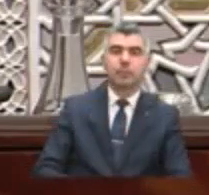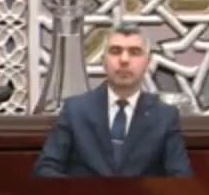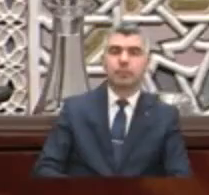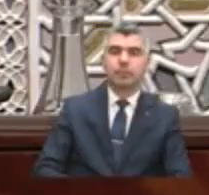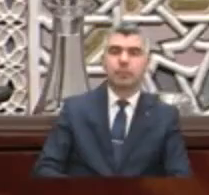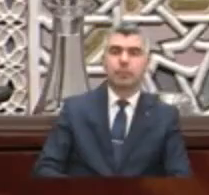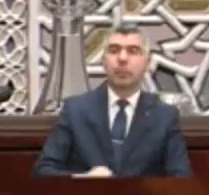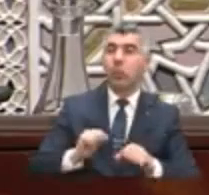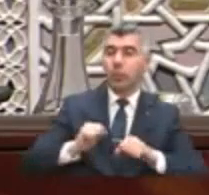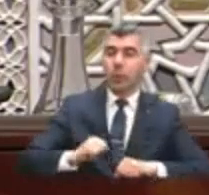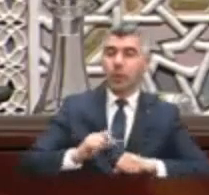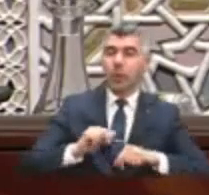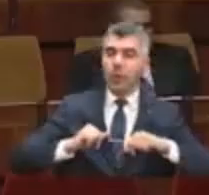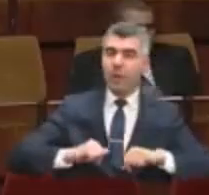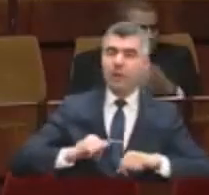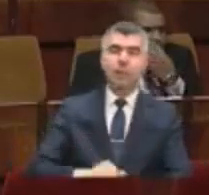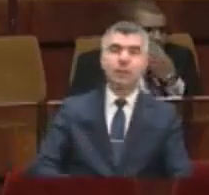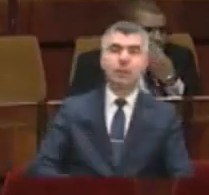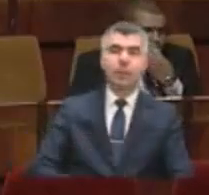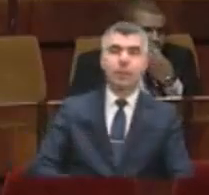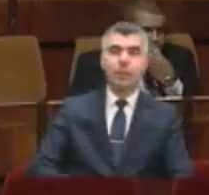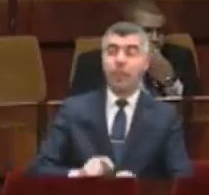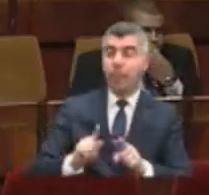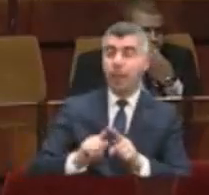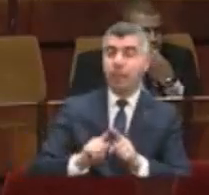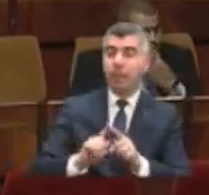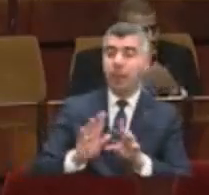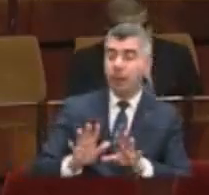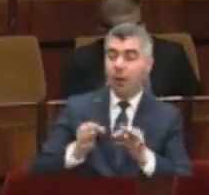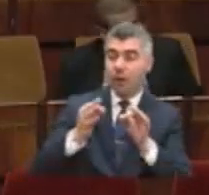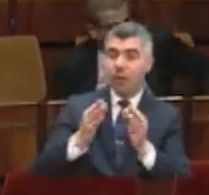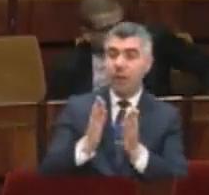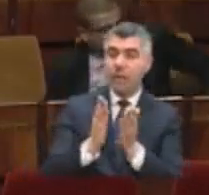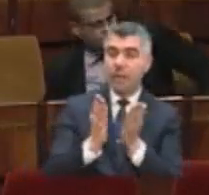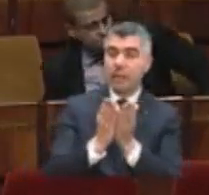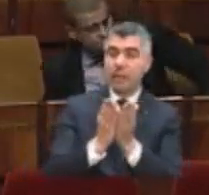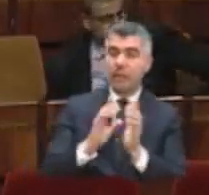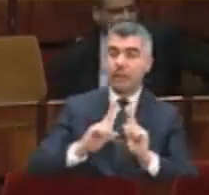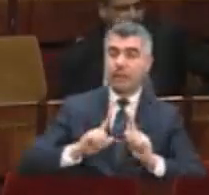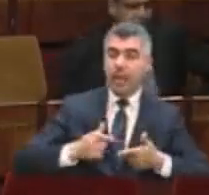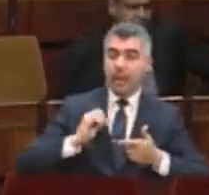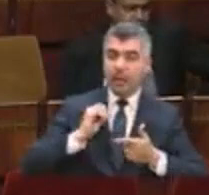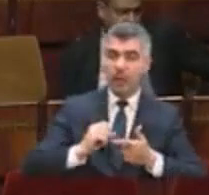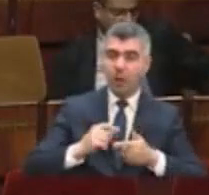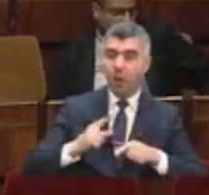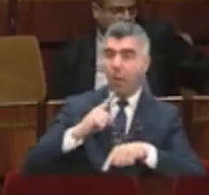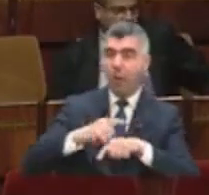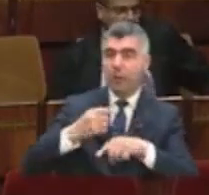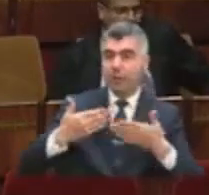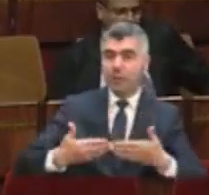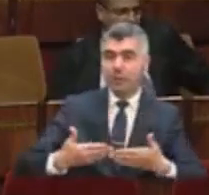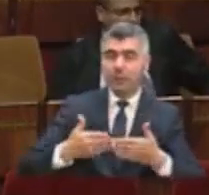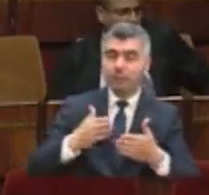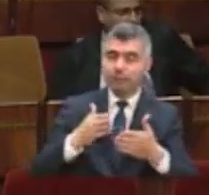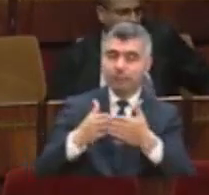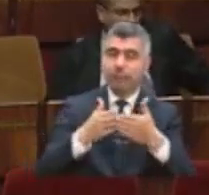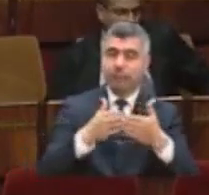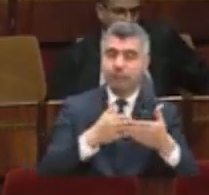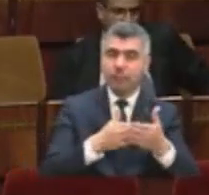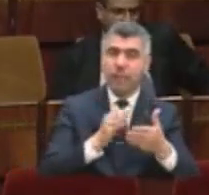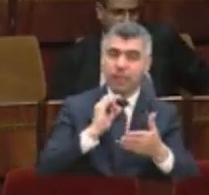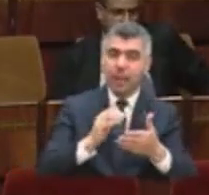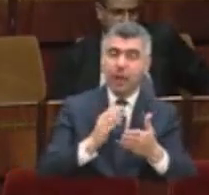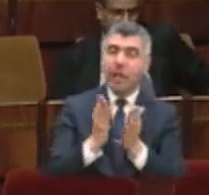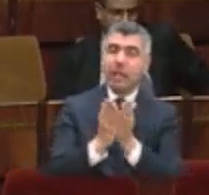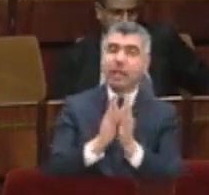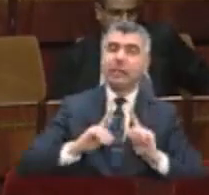نعم السيد الوزير المحترم، ان جوده التعلمات اصبحت تشكل في الوقت الراهن احدى التحديات الكبرى لنظامنا